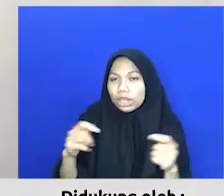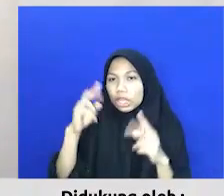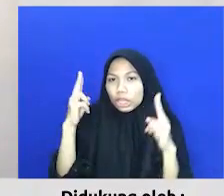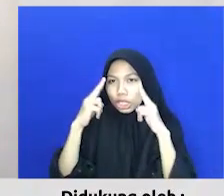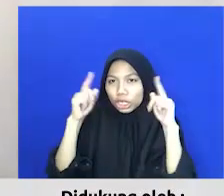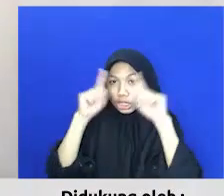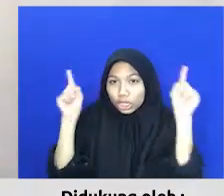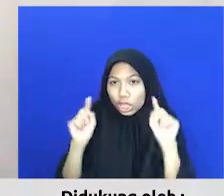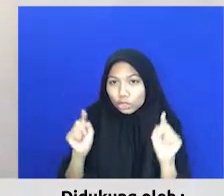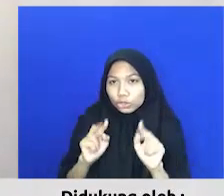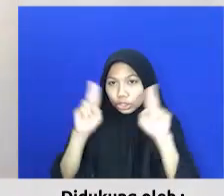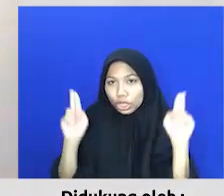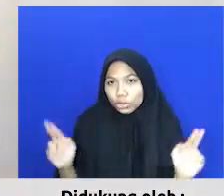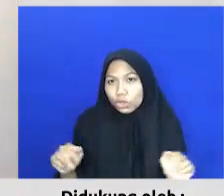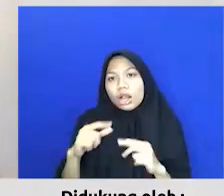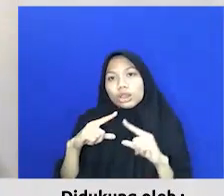juga sutradara film.